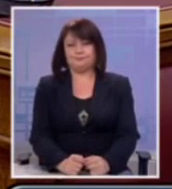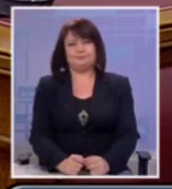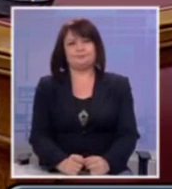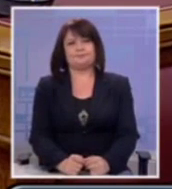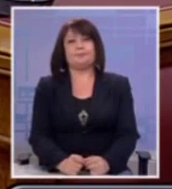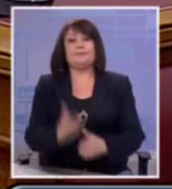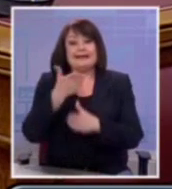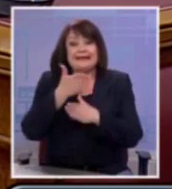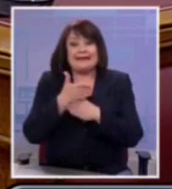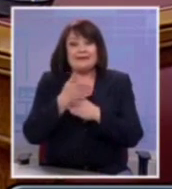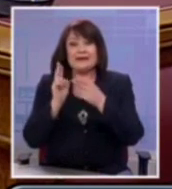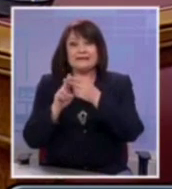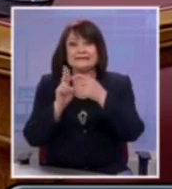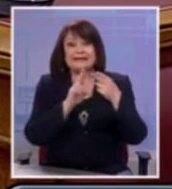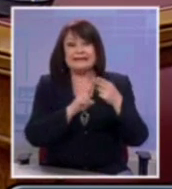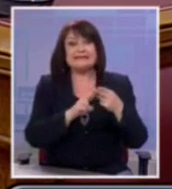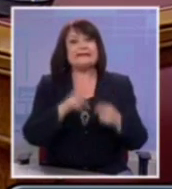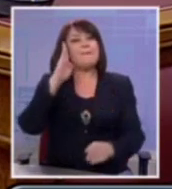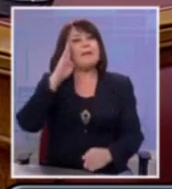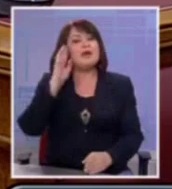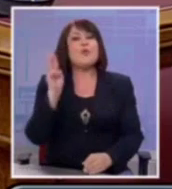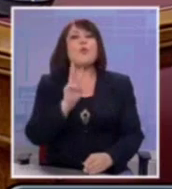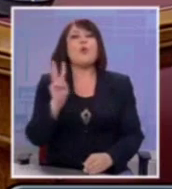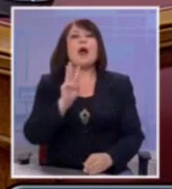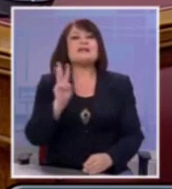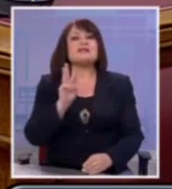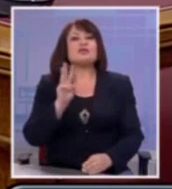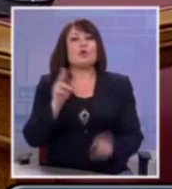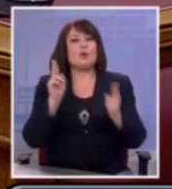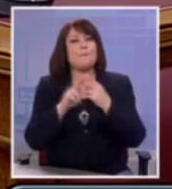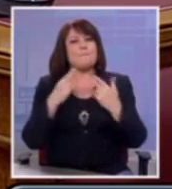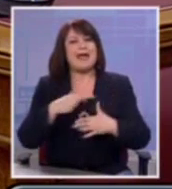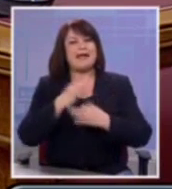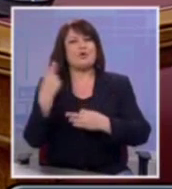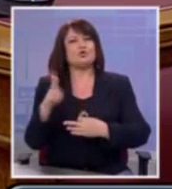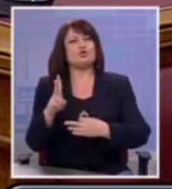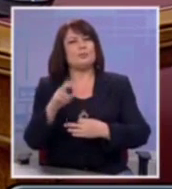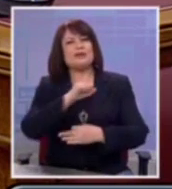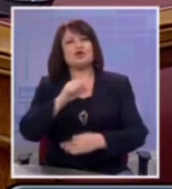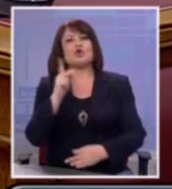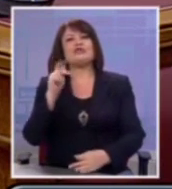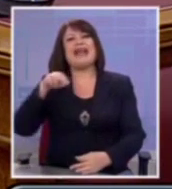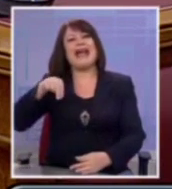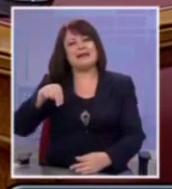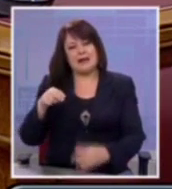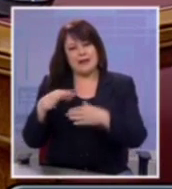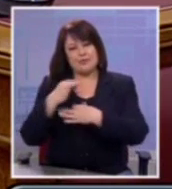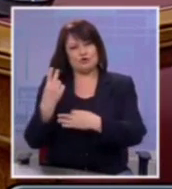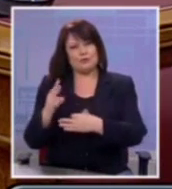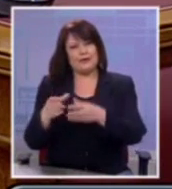Έγιναν κρυφές συναντήσεις στη Ουάσιγκτον μεταξύ εκπροσώπων του κύριου Στροσκάν